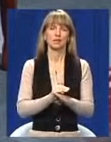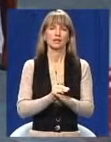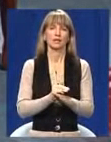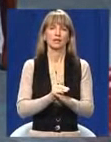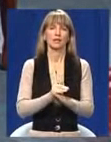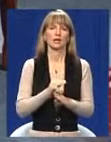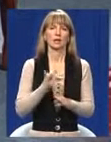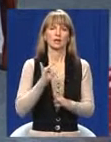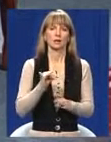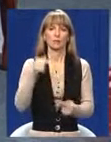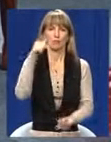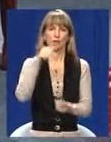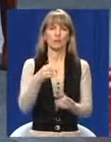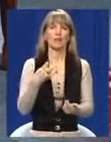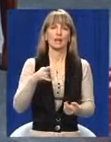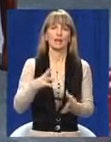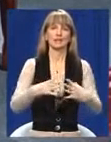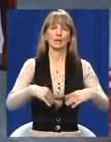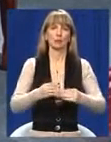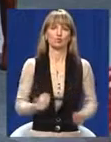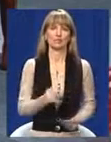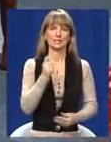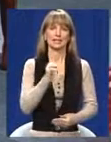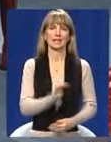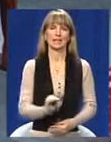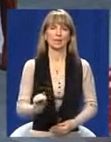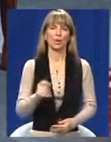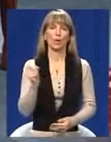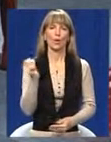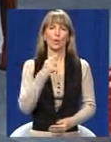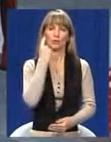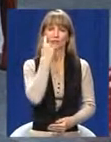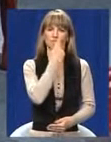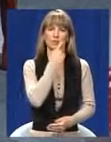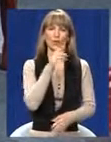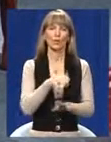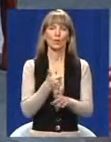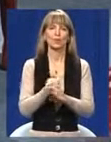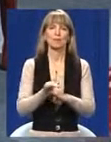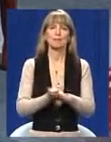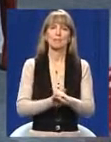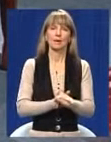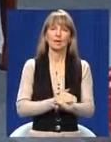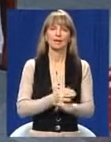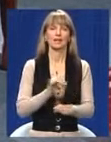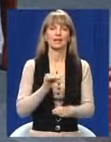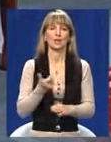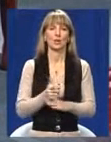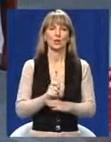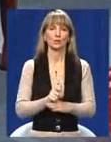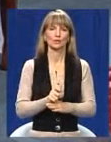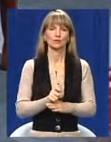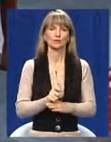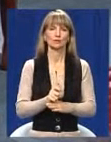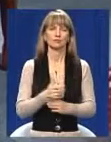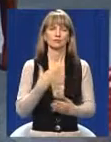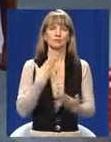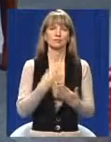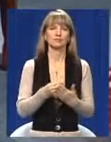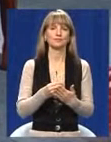з дітьми. Ой, ну дуже такі котики, вважаю, що блакитноокі котики, вони дуже милі і дуже вони властиві для